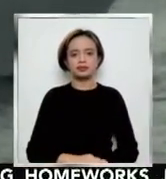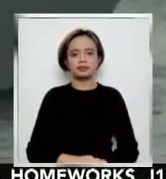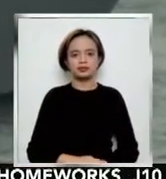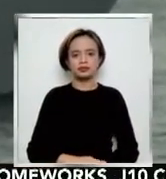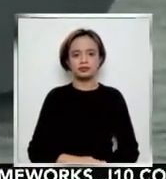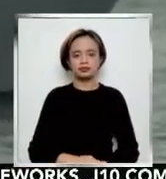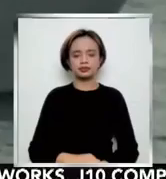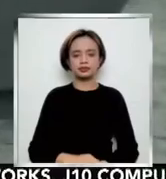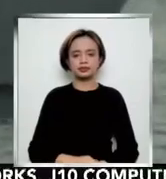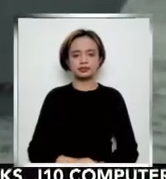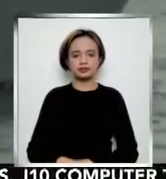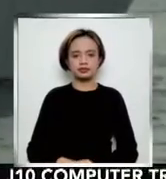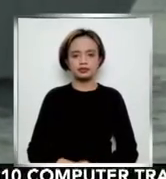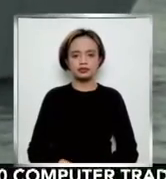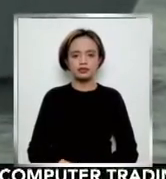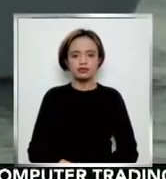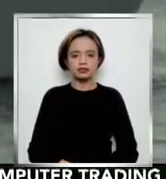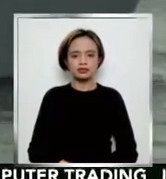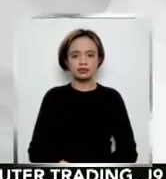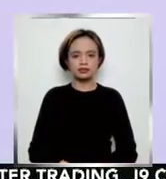nakatutok, 24 oras.